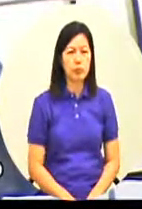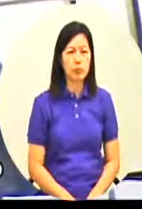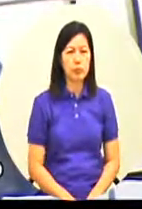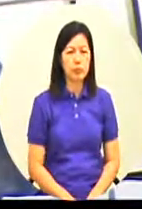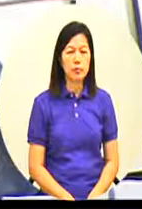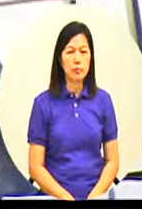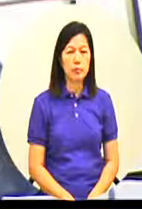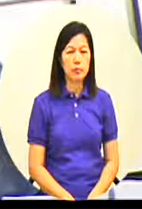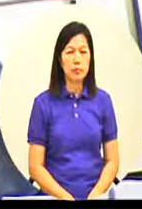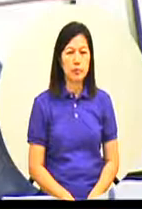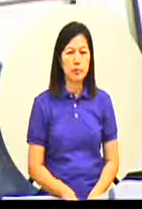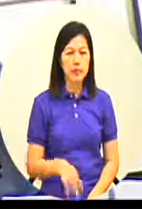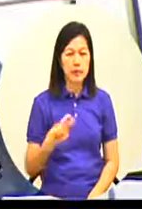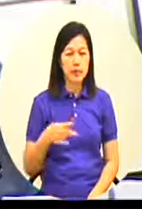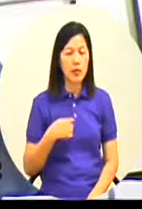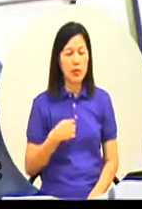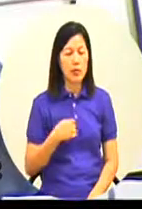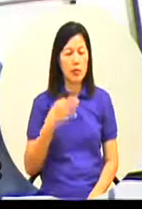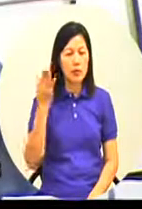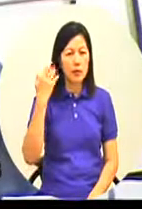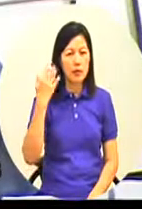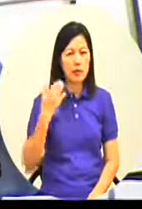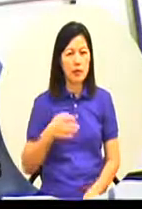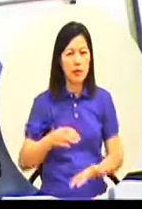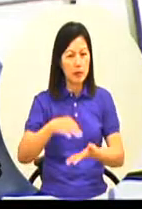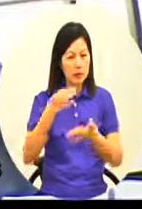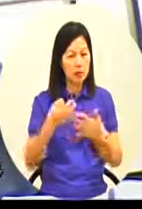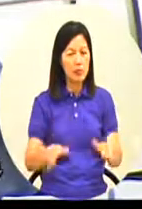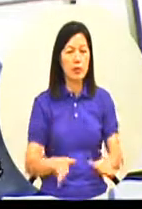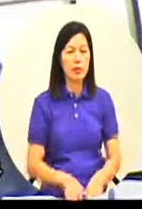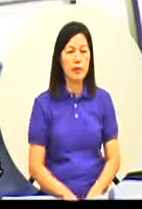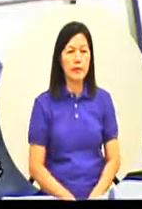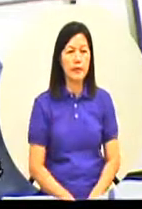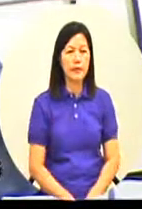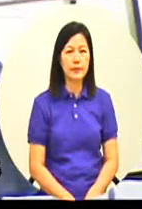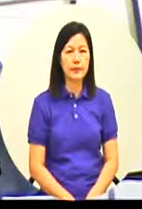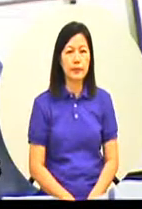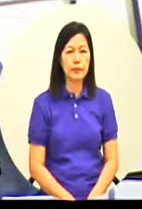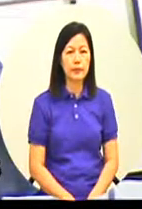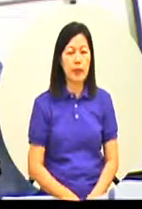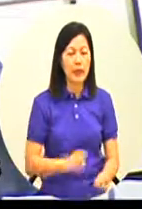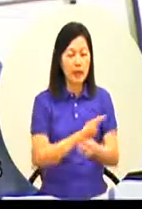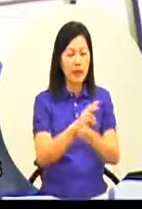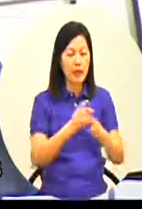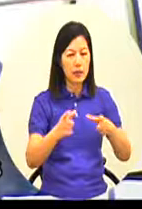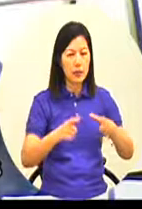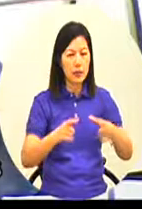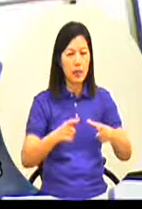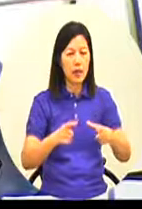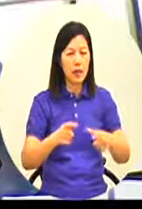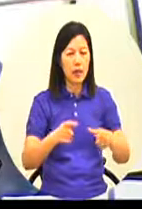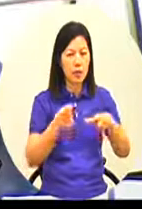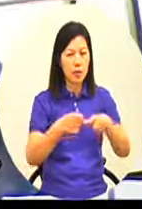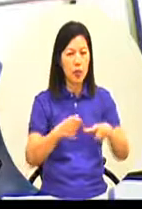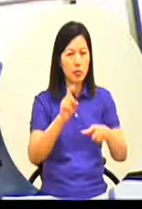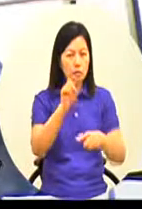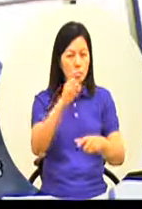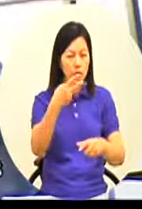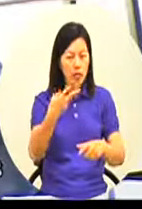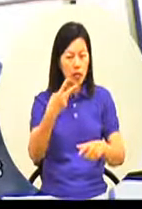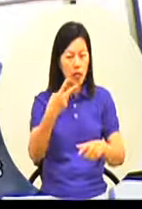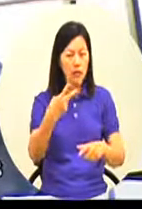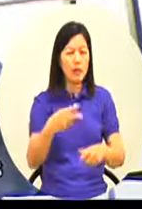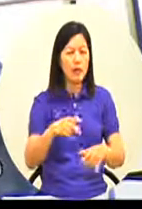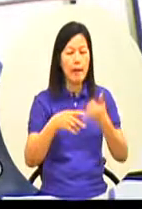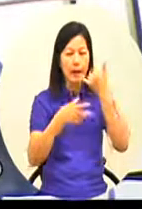想再请问一下哈，本席之前呢也一直提起过呢，在我们林园宫十二海洋湿地公